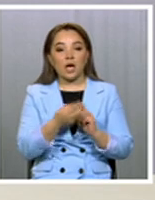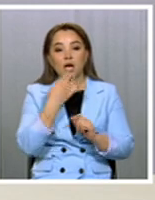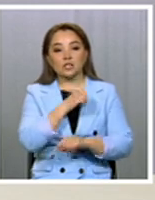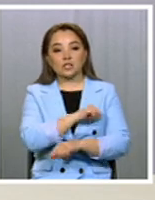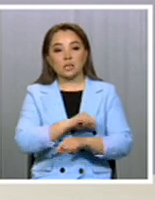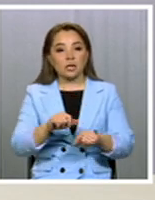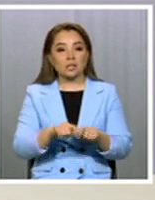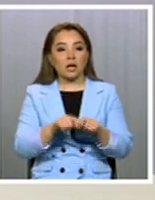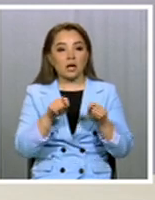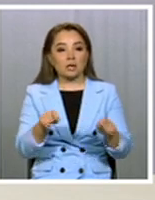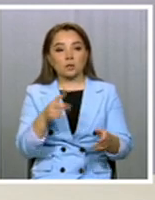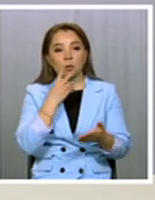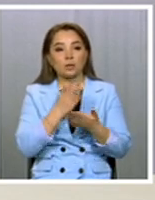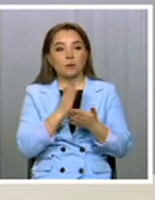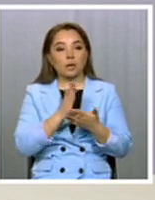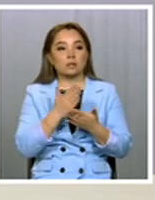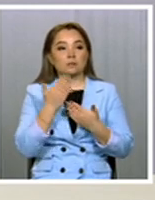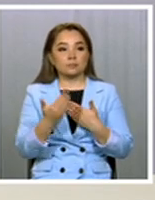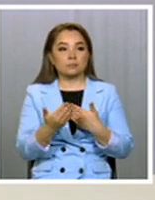жарық көрген.